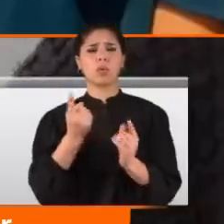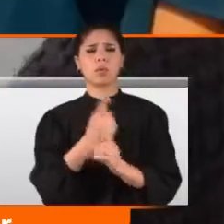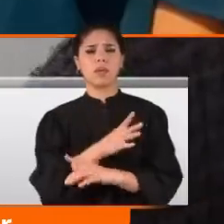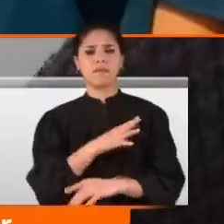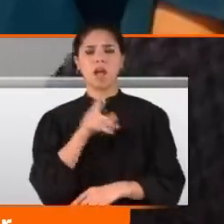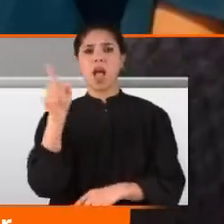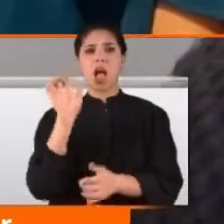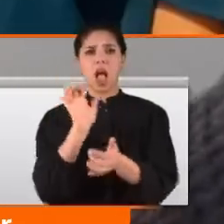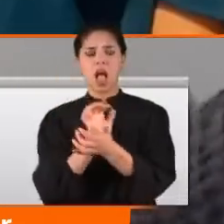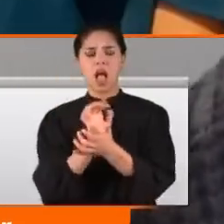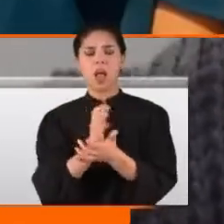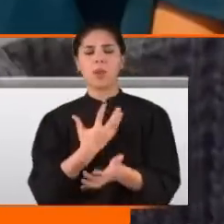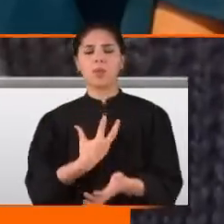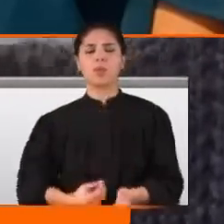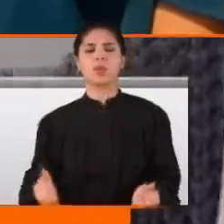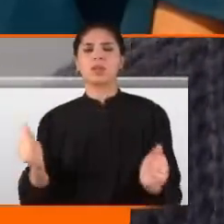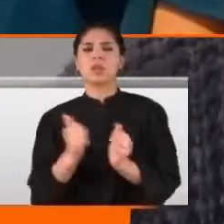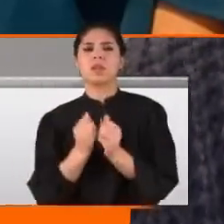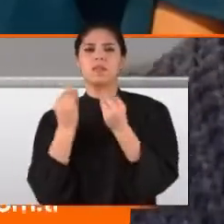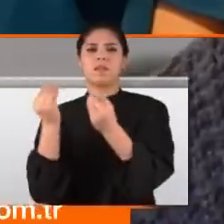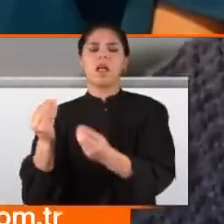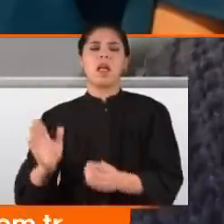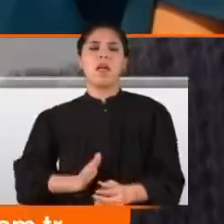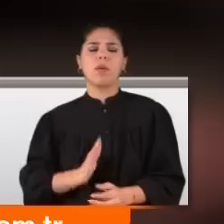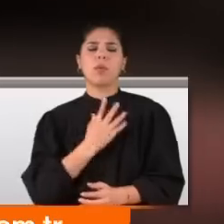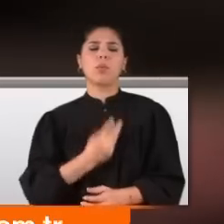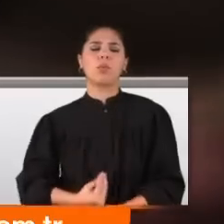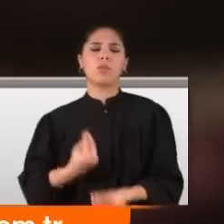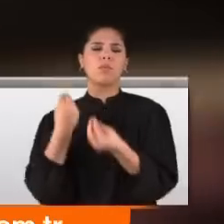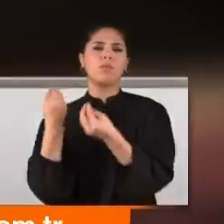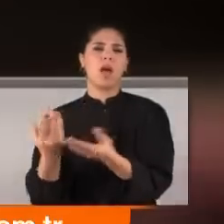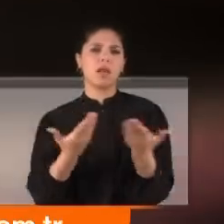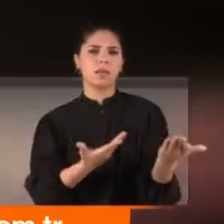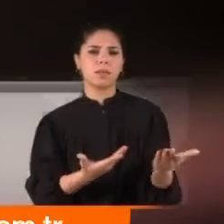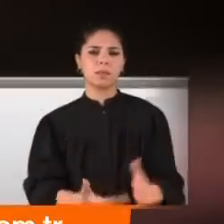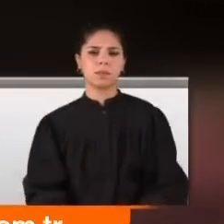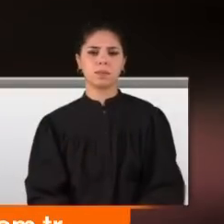Pelin'in ailesine acıların en büyüğünü, evlat acısını yaşattı.